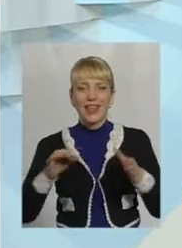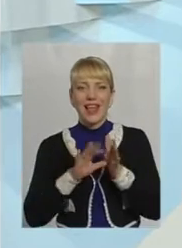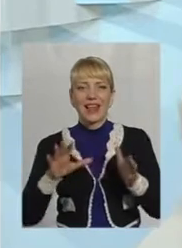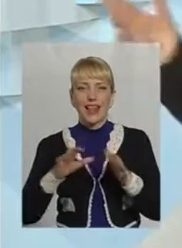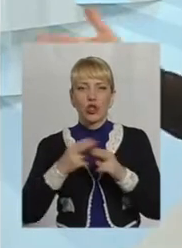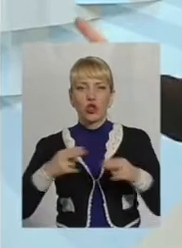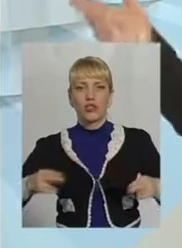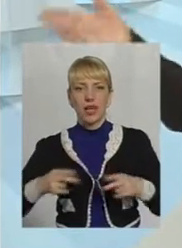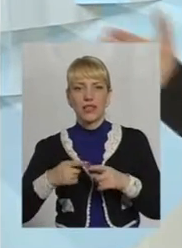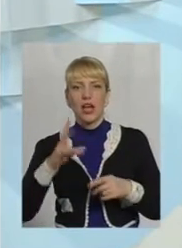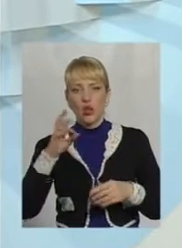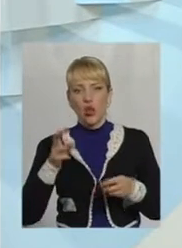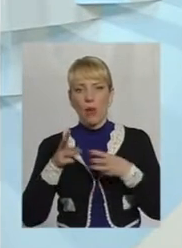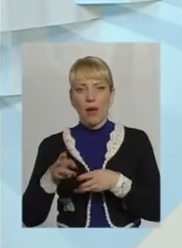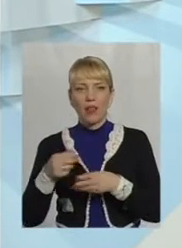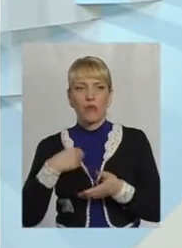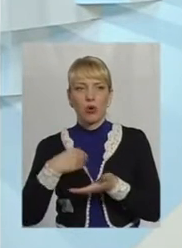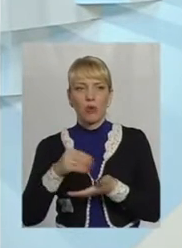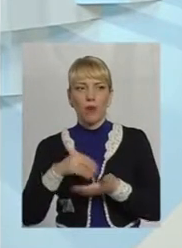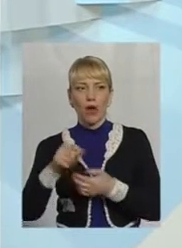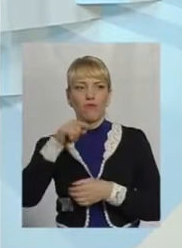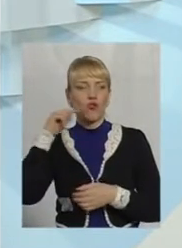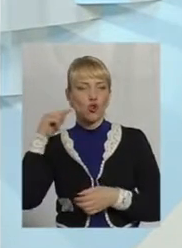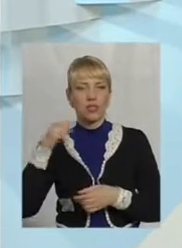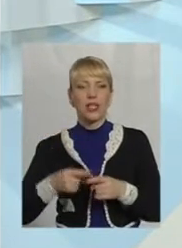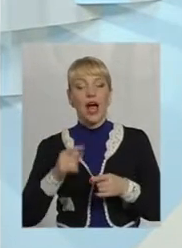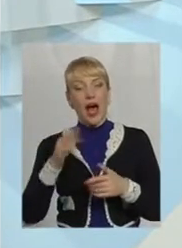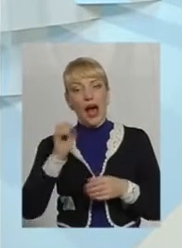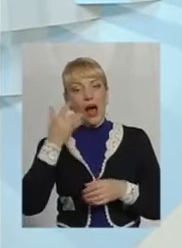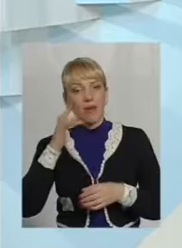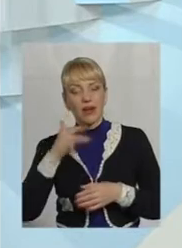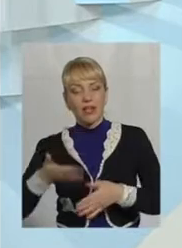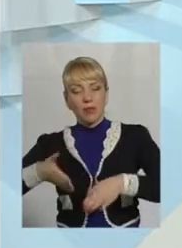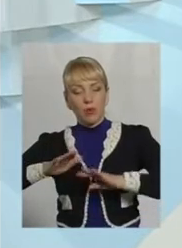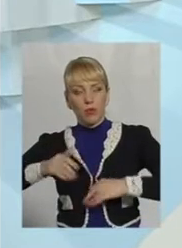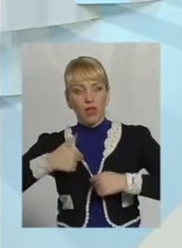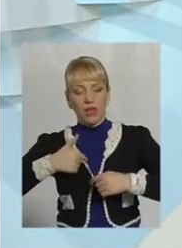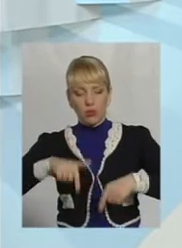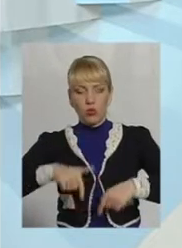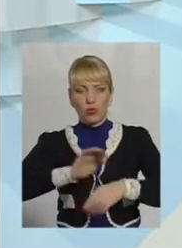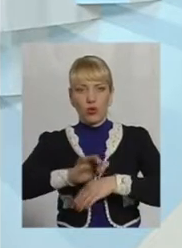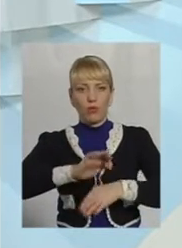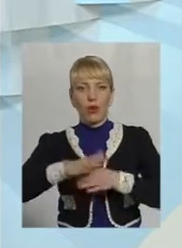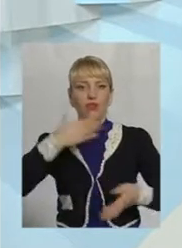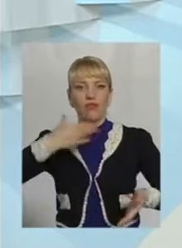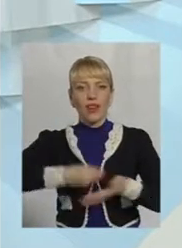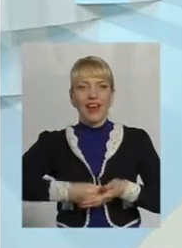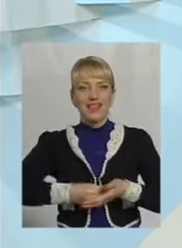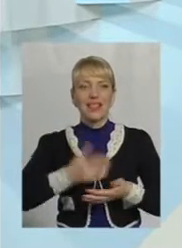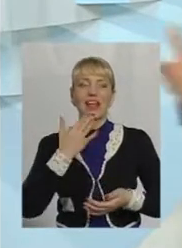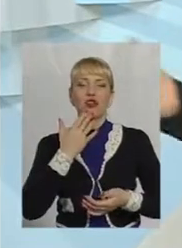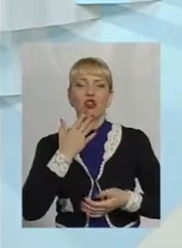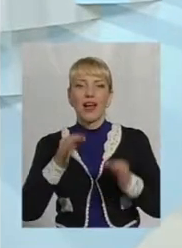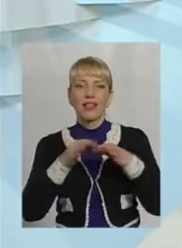сьогодні щодня в агресора, в Російській Федерації. Американці нам пропонували виробництво в Україні власного національного ядерного